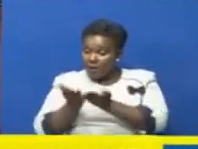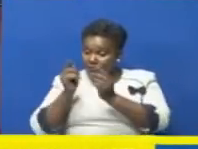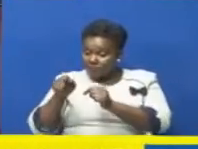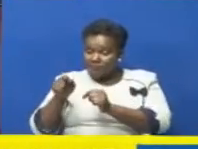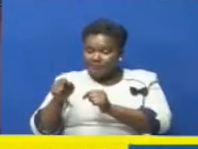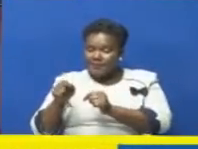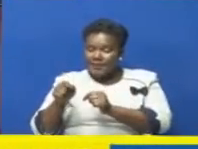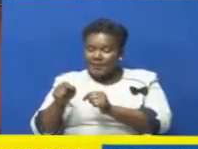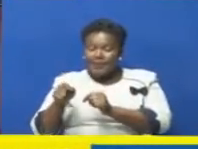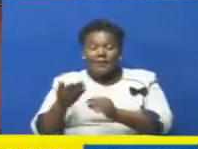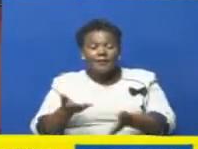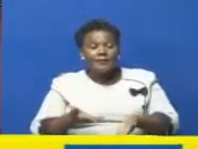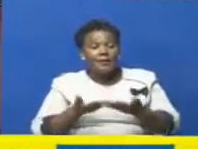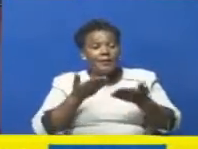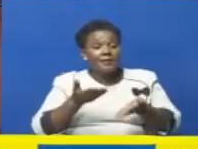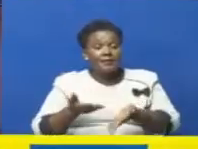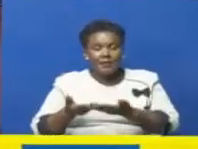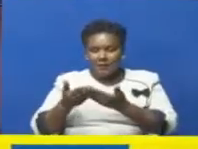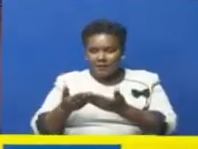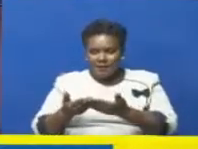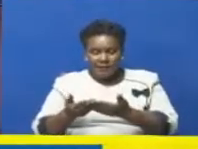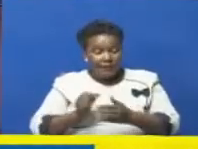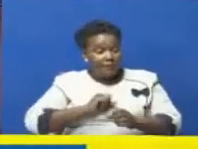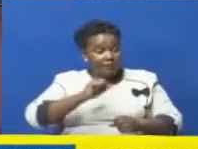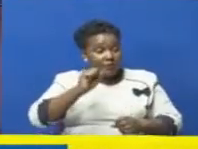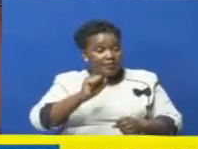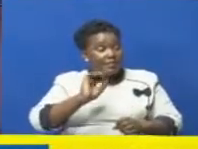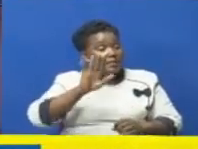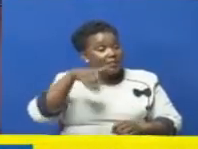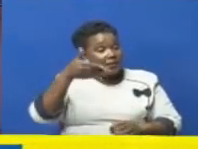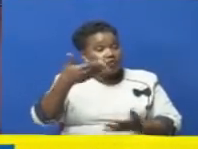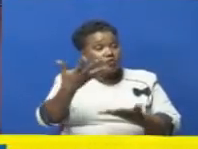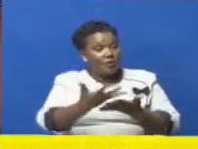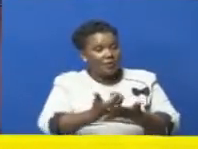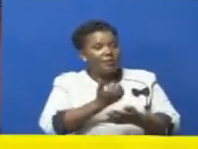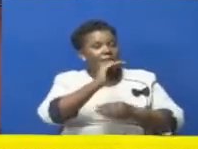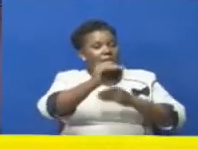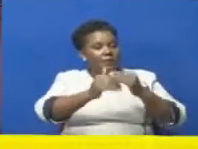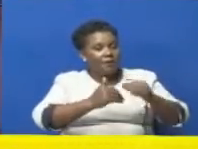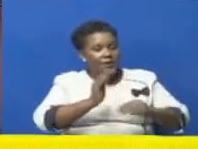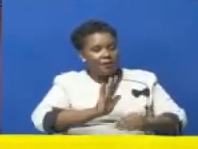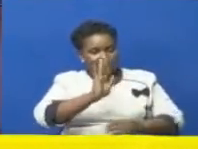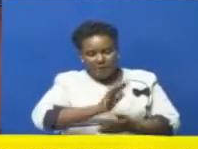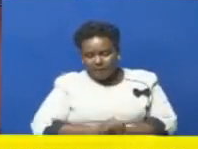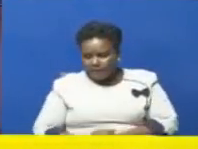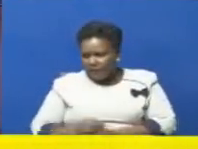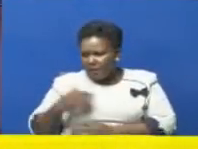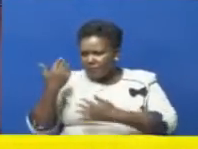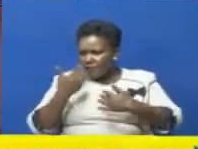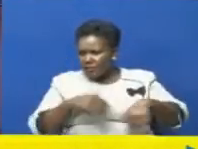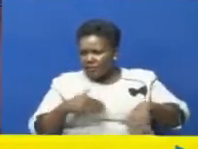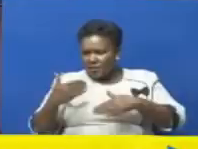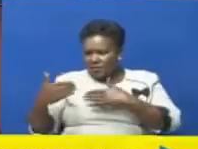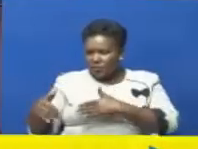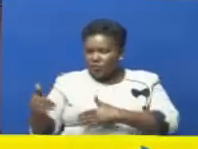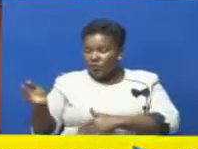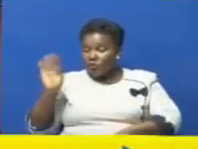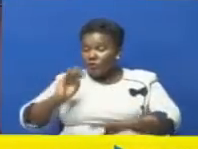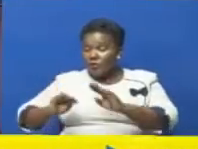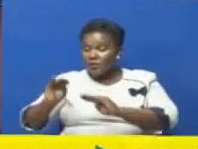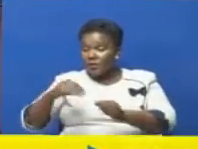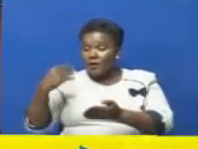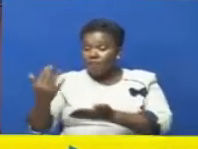kukabidhiwa fedha zake alizoshinda hapo kesho. Anasema mchezo huo unaochangia pia katika mapato